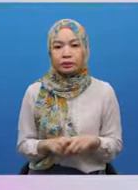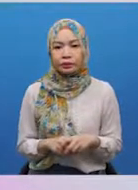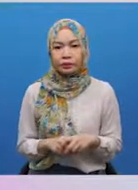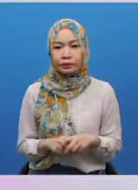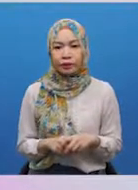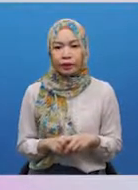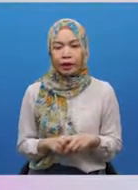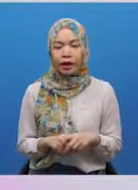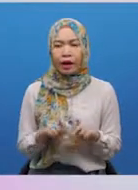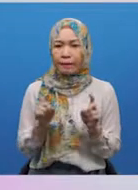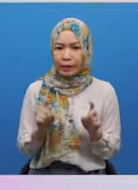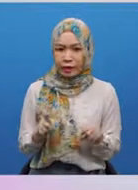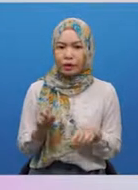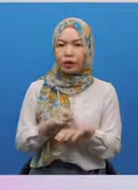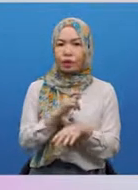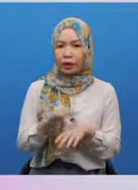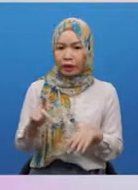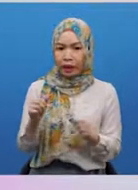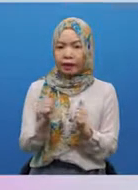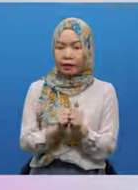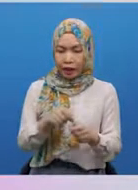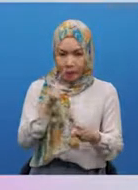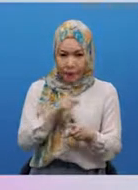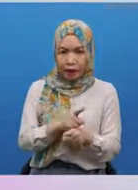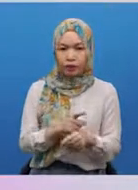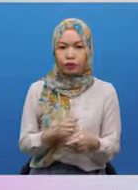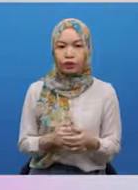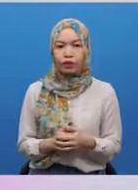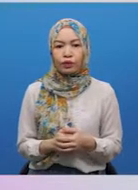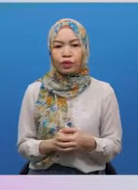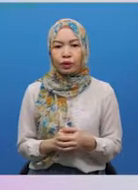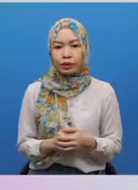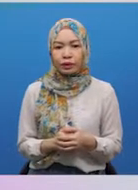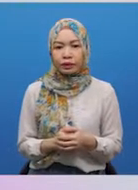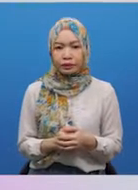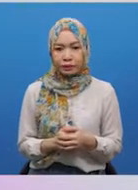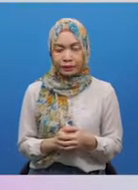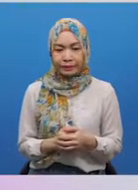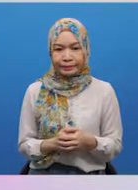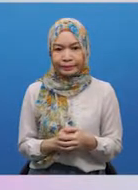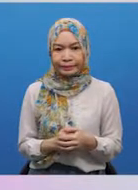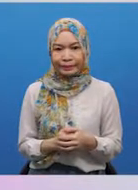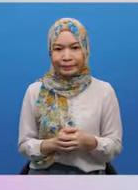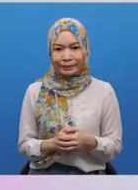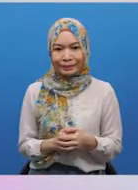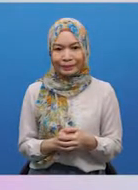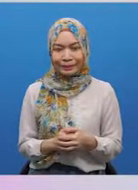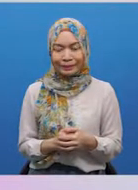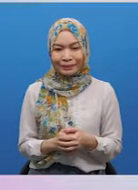ini seandainya orang kenamaan datang untuk majlis rasmi di sekolah pelajar.